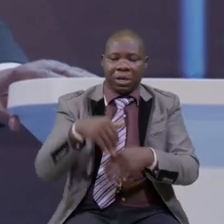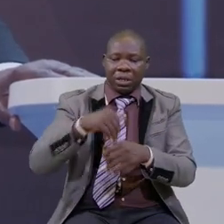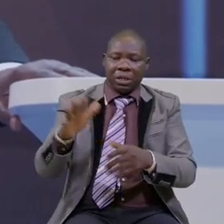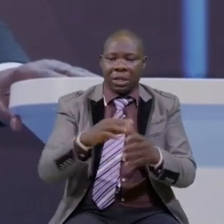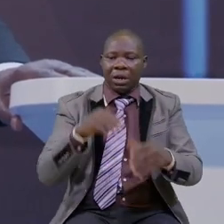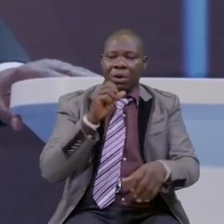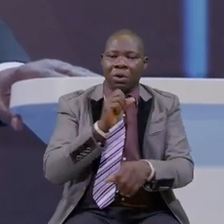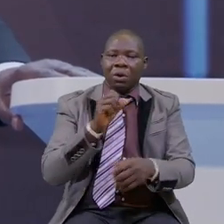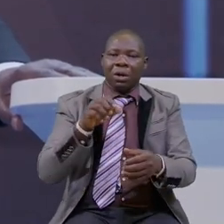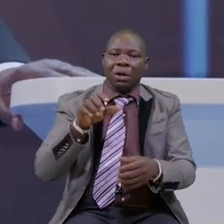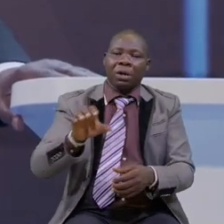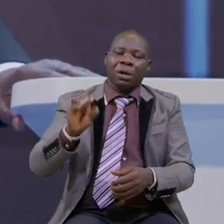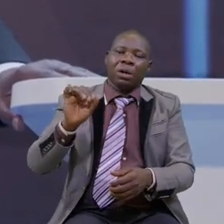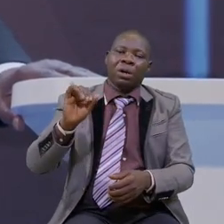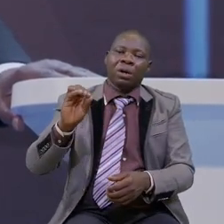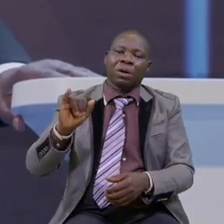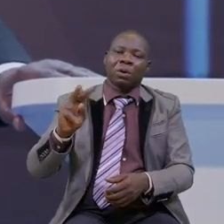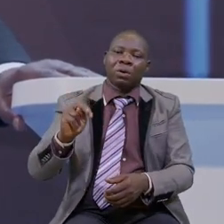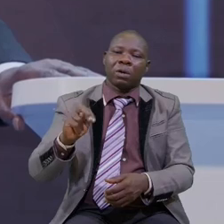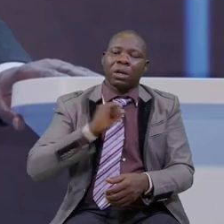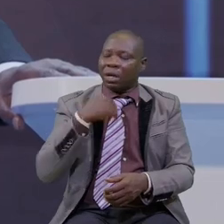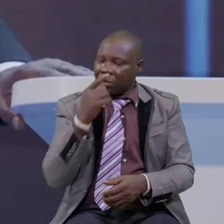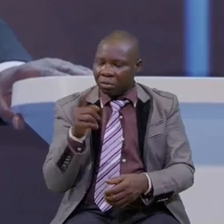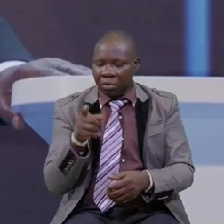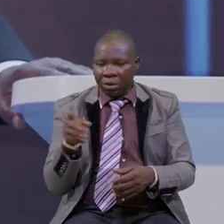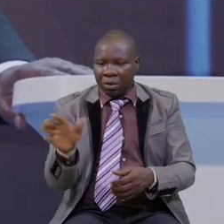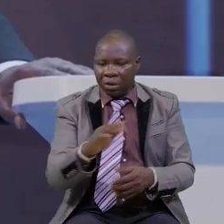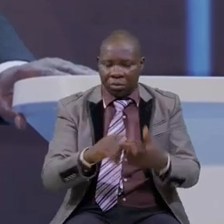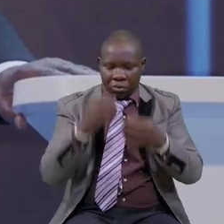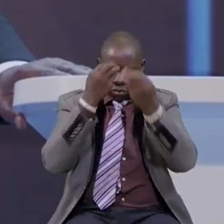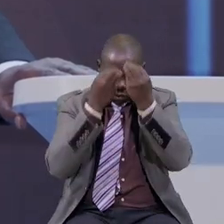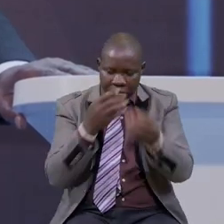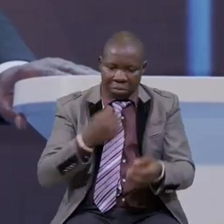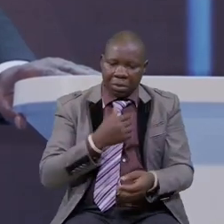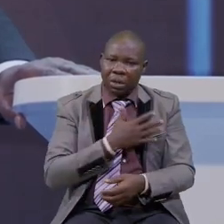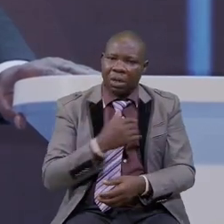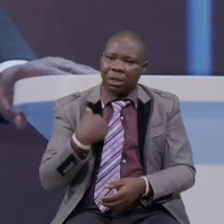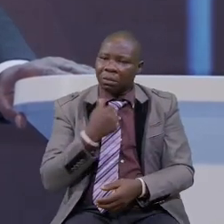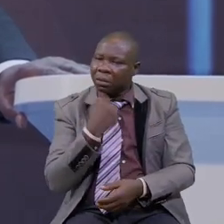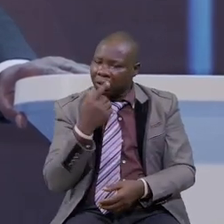J'ai essayé de lui dire, obéis-moi. Et nous disons, Monsieur,